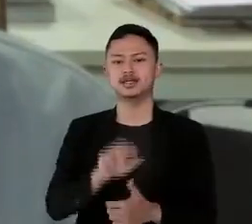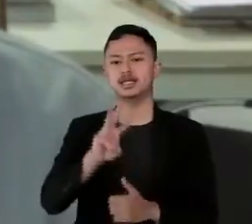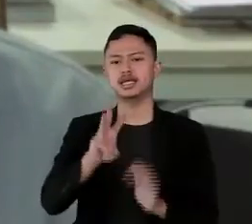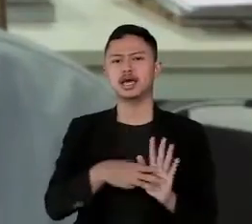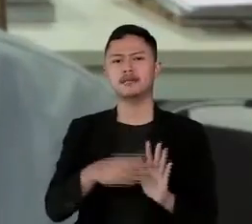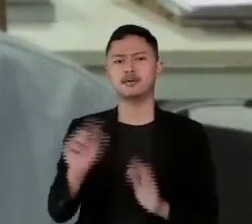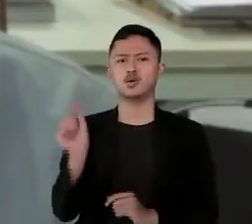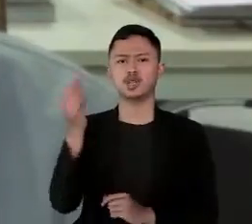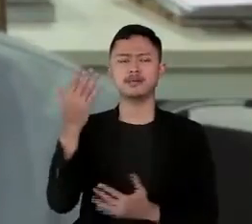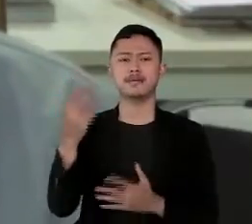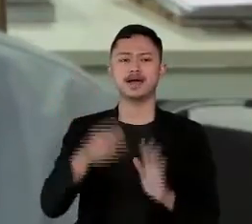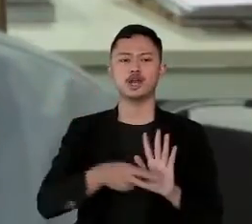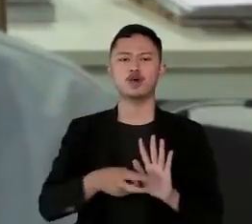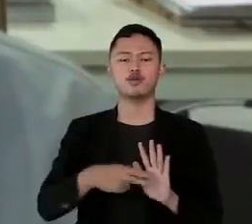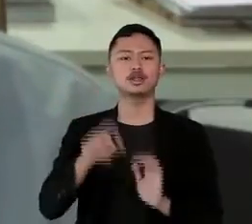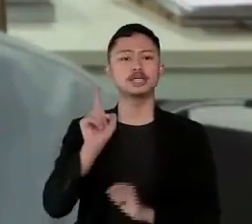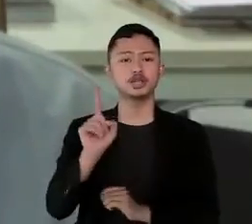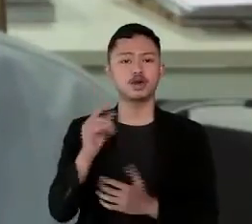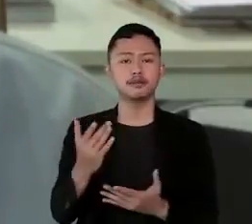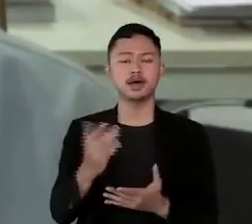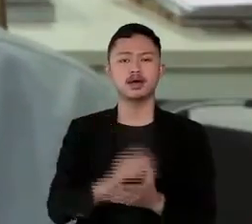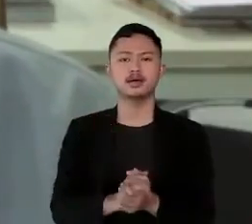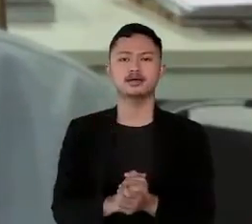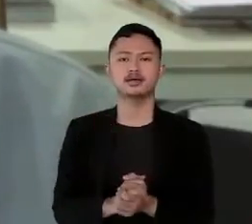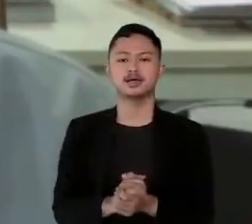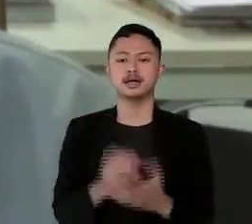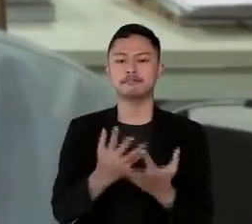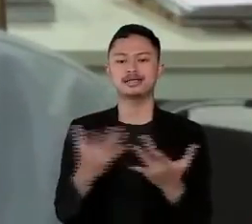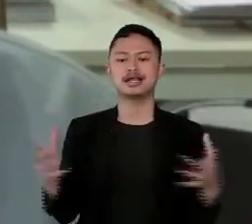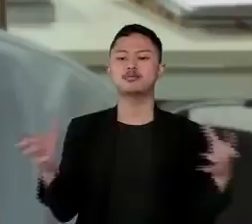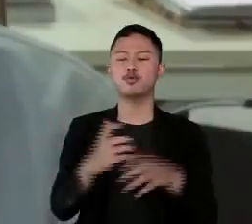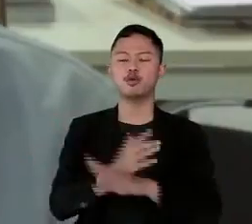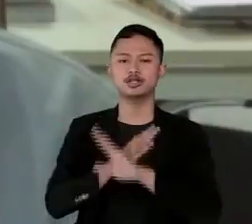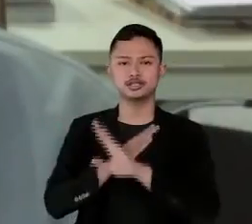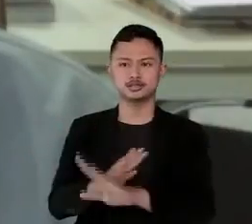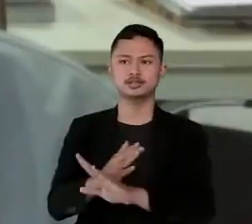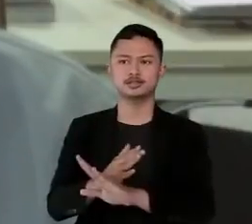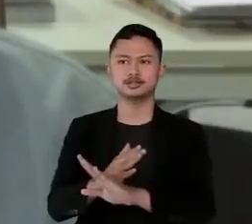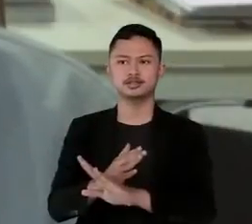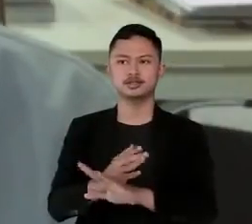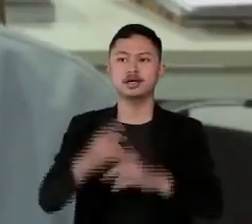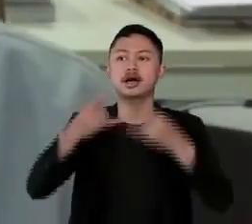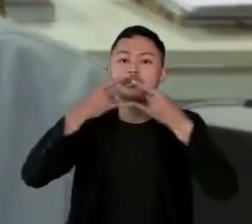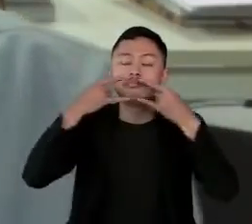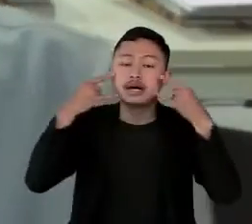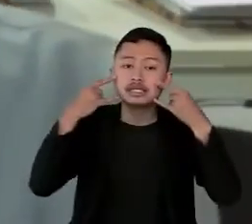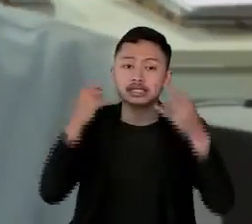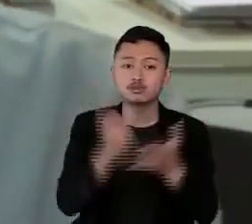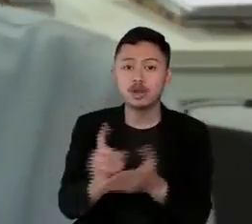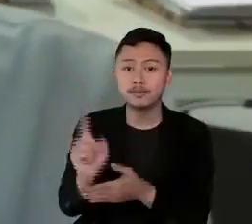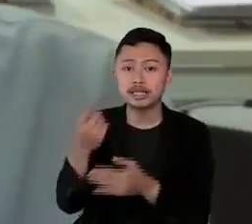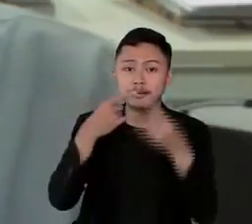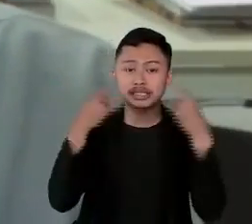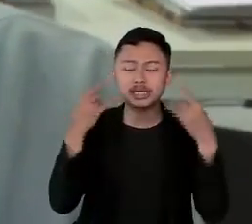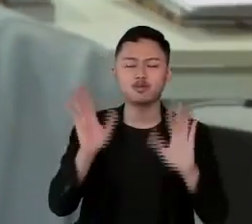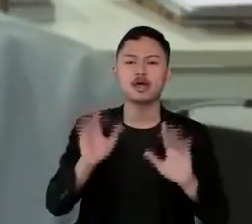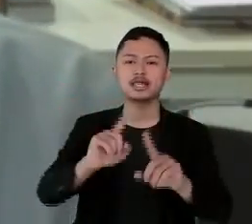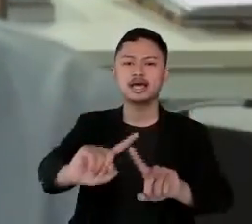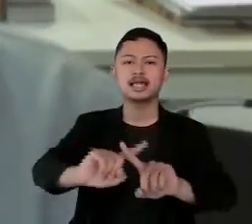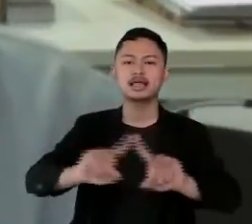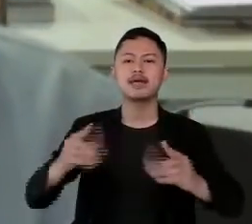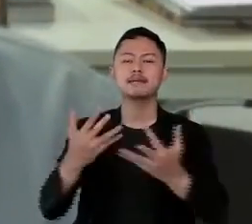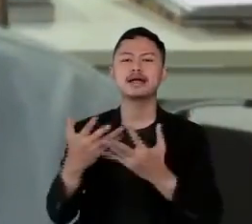m yang utama nomor satu adalah menghindari kerumunan bukan memakai masker Oke